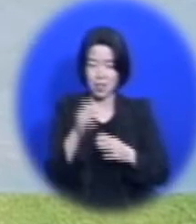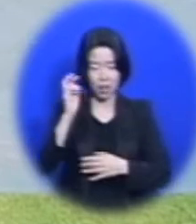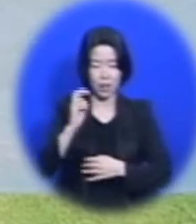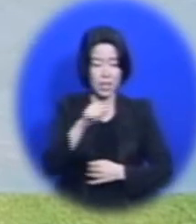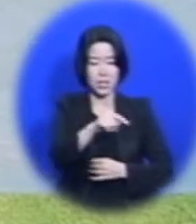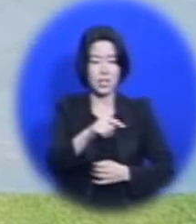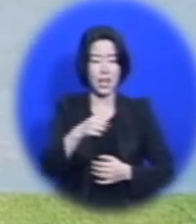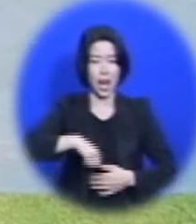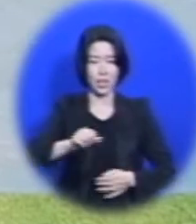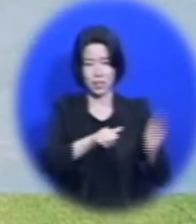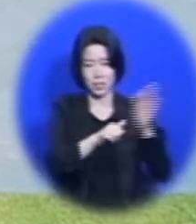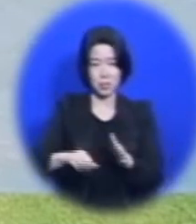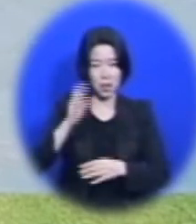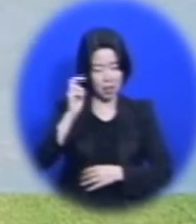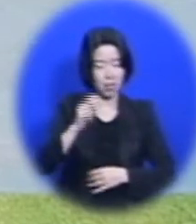아들은 실패할 거야.